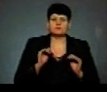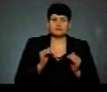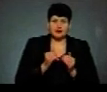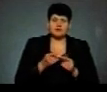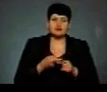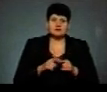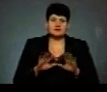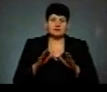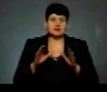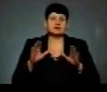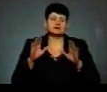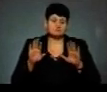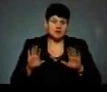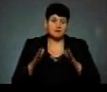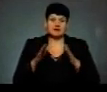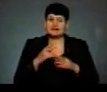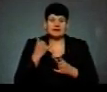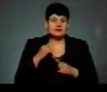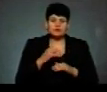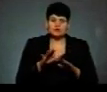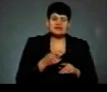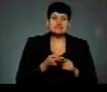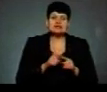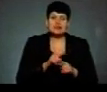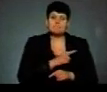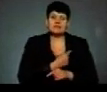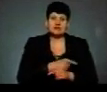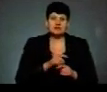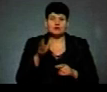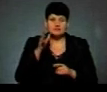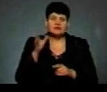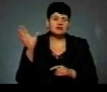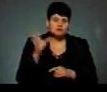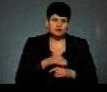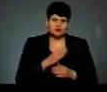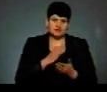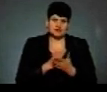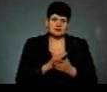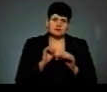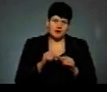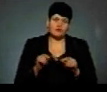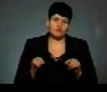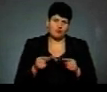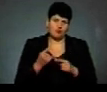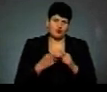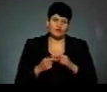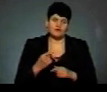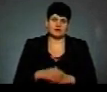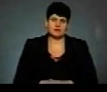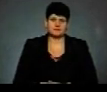такі випадки трапляються. І ще раз кажу, не дивуйтеся, це медична освіта всіх медичних університетів. Таке є. Правда, з правом поновлення, звісно, не на